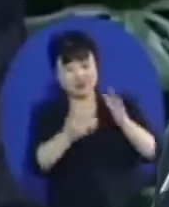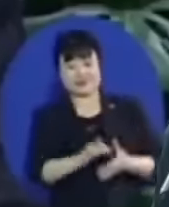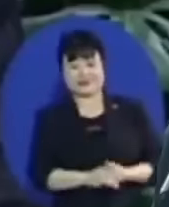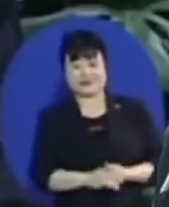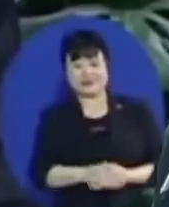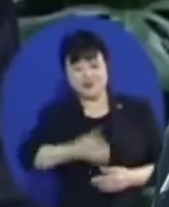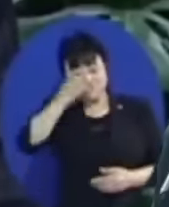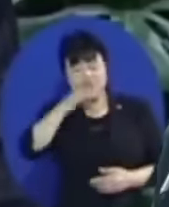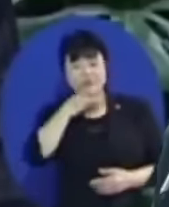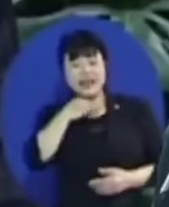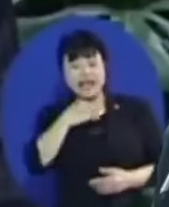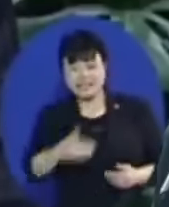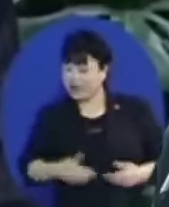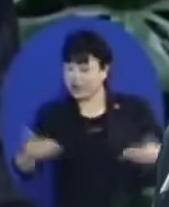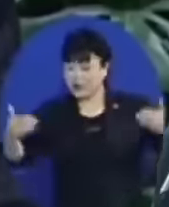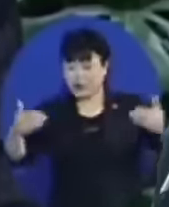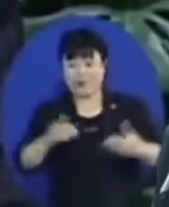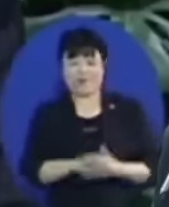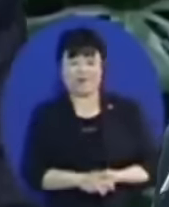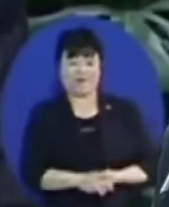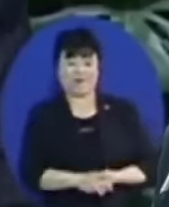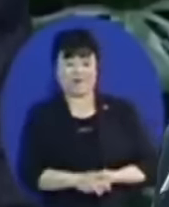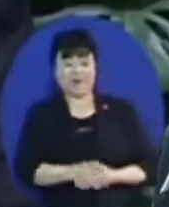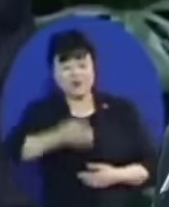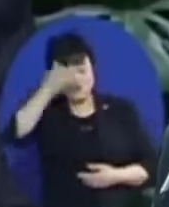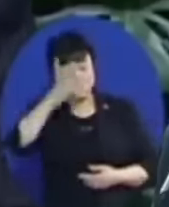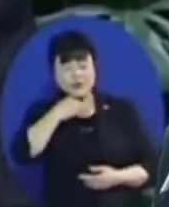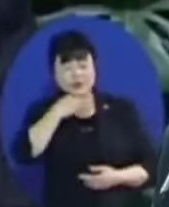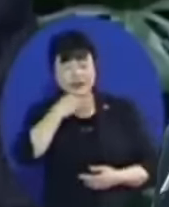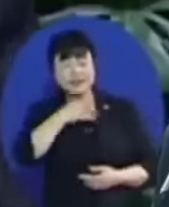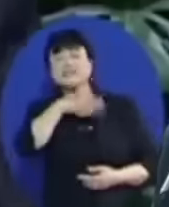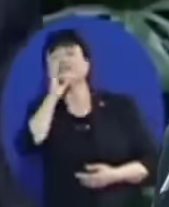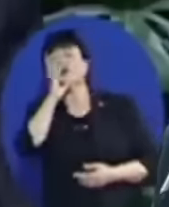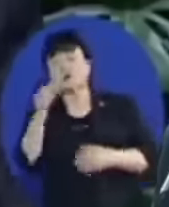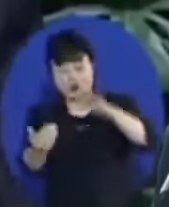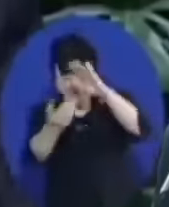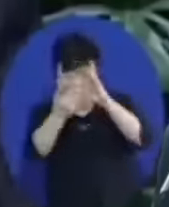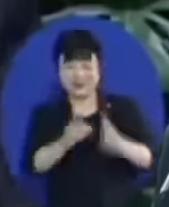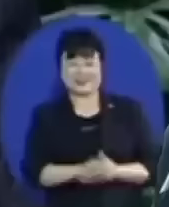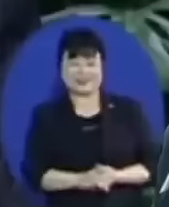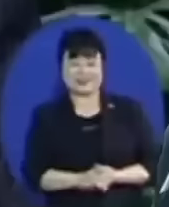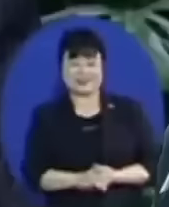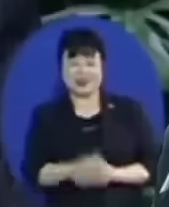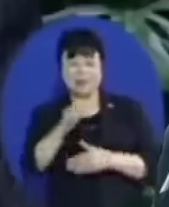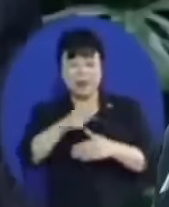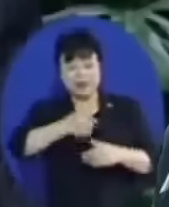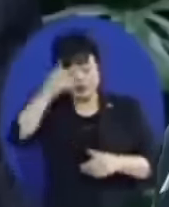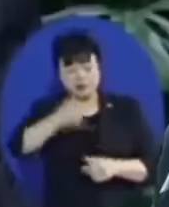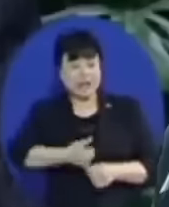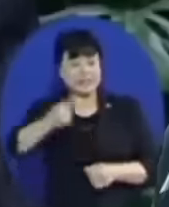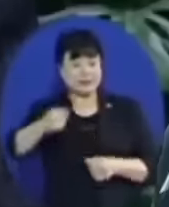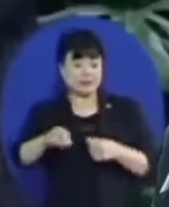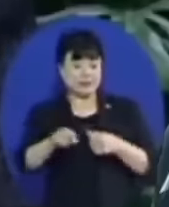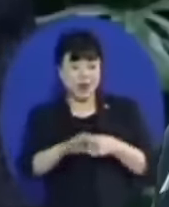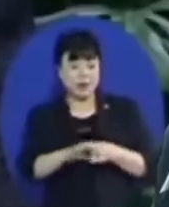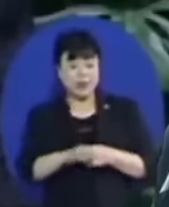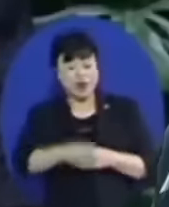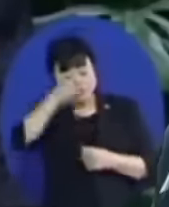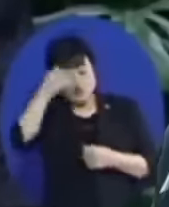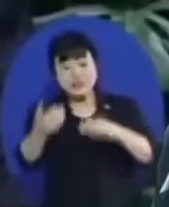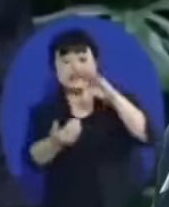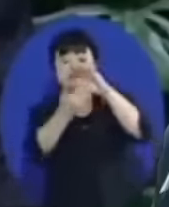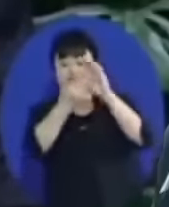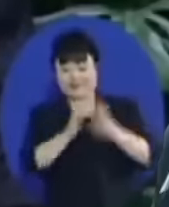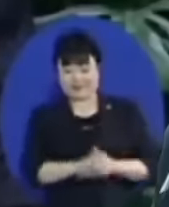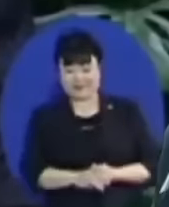꿈은 나이도 상관없습니다. 꿈은 나이가 들어도 이루어지는 것입니다. 마음의 꿈을 품으면 그 꿈이 이루어지는